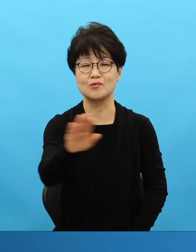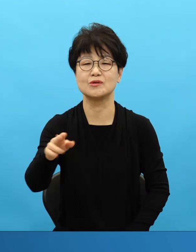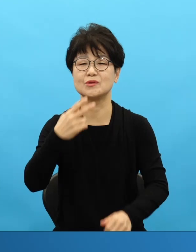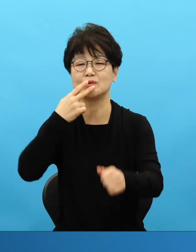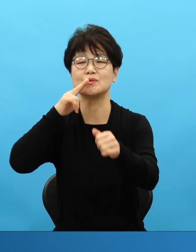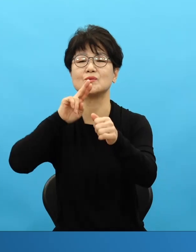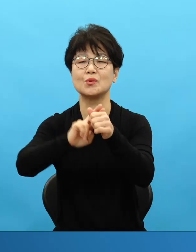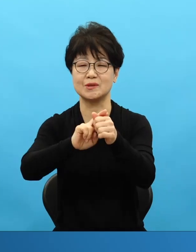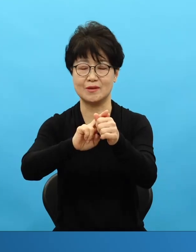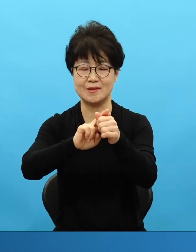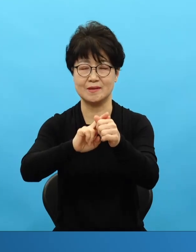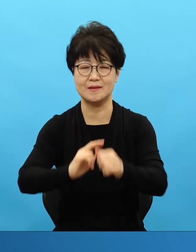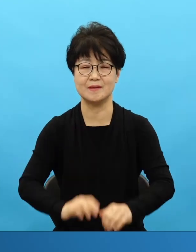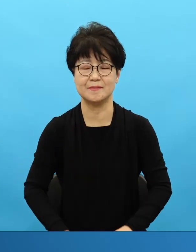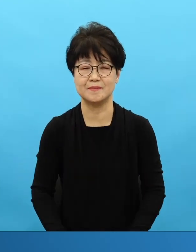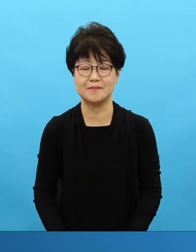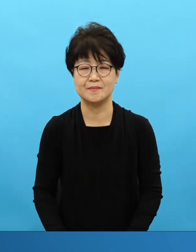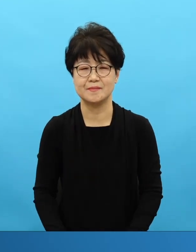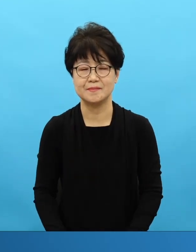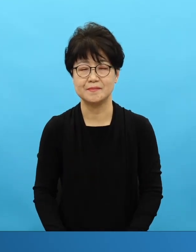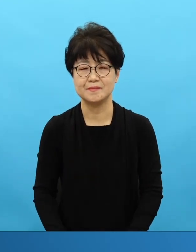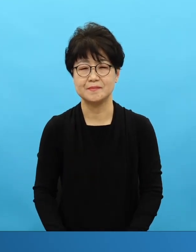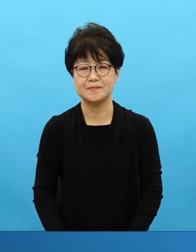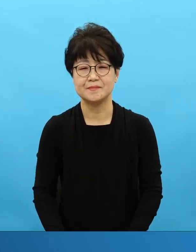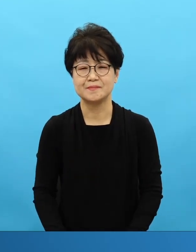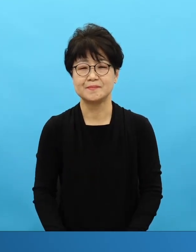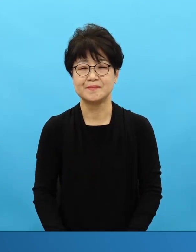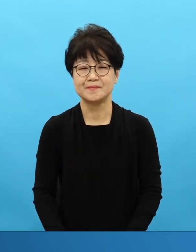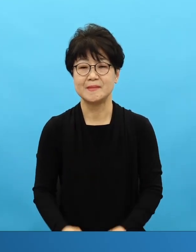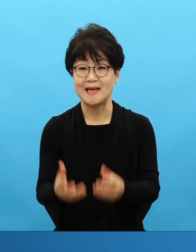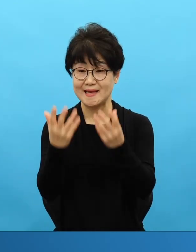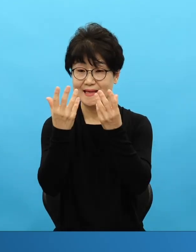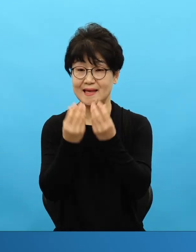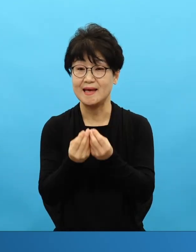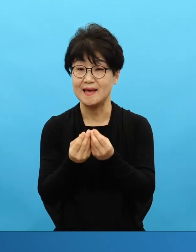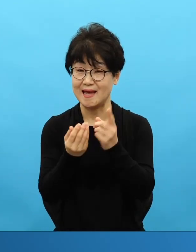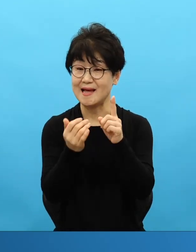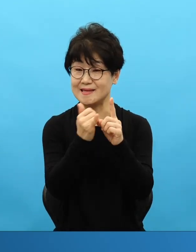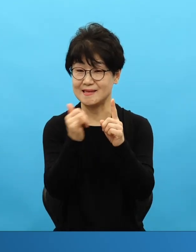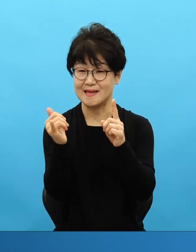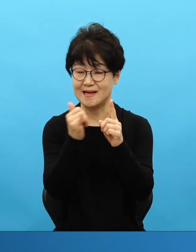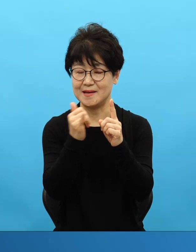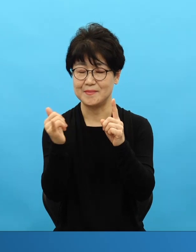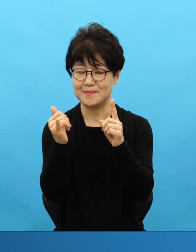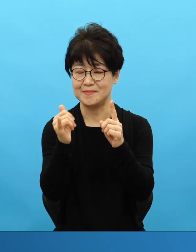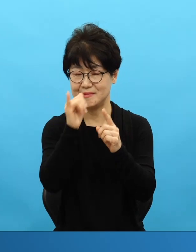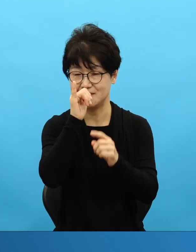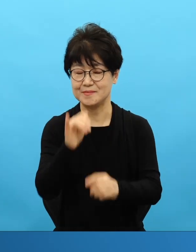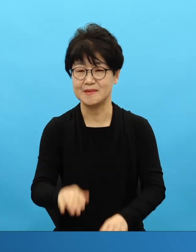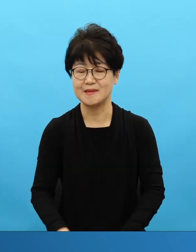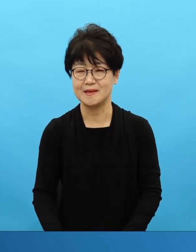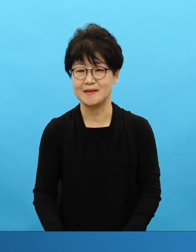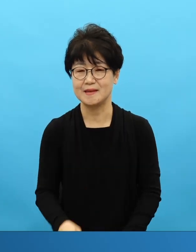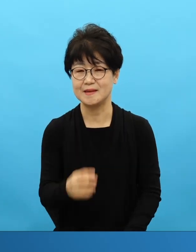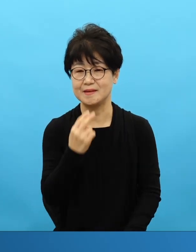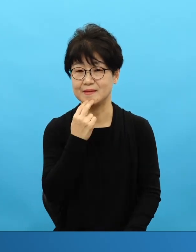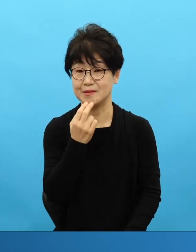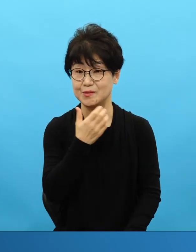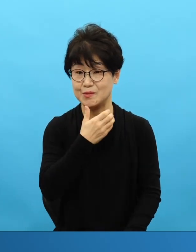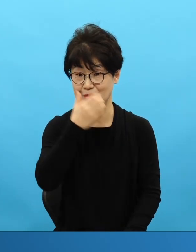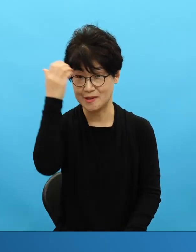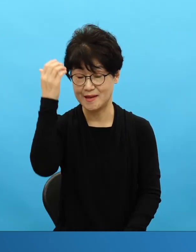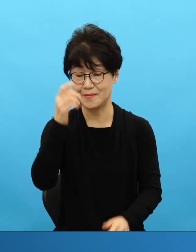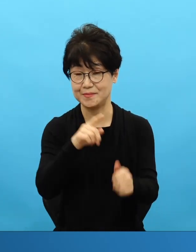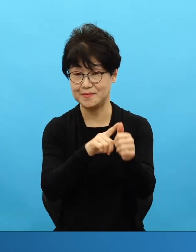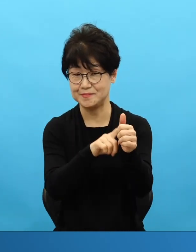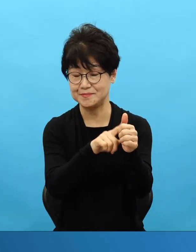challenge. 쉽게 한 사람은 예를 들어 보겠습니다. I'll give you one easy example. 아 요셉이 억울하게 말이죠.